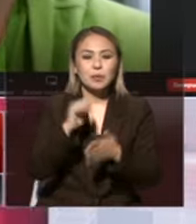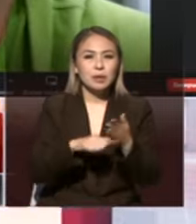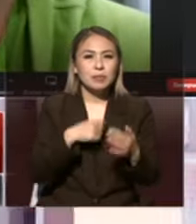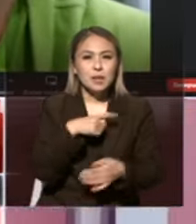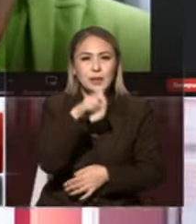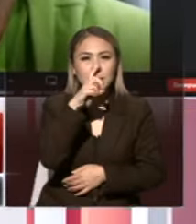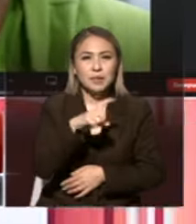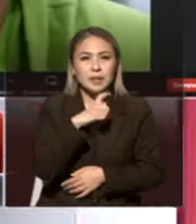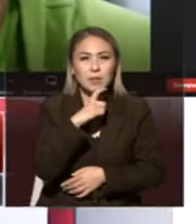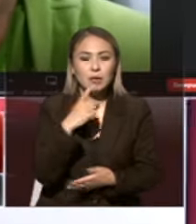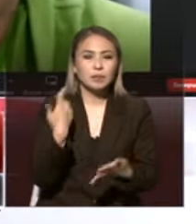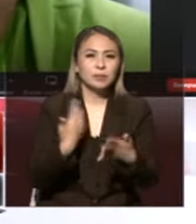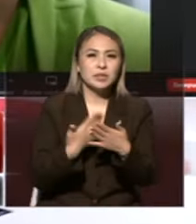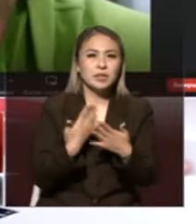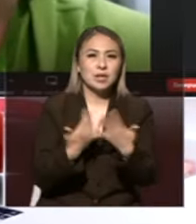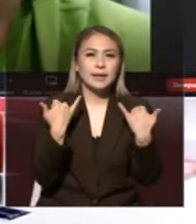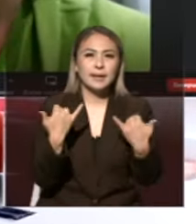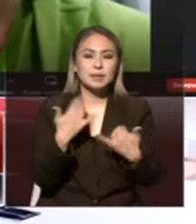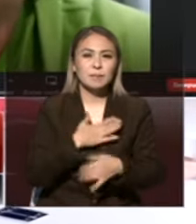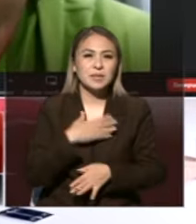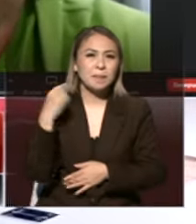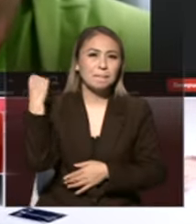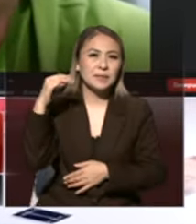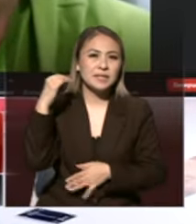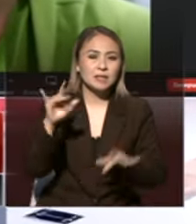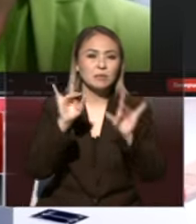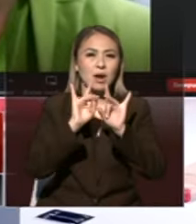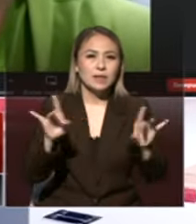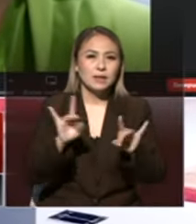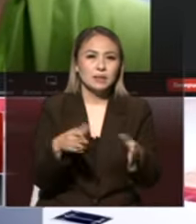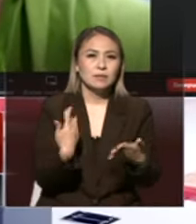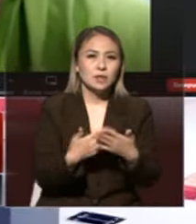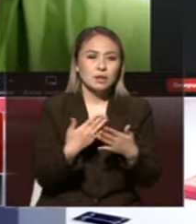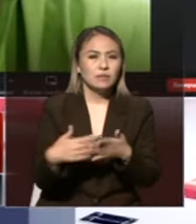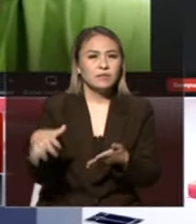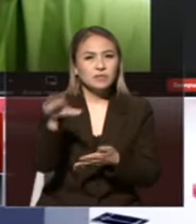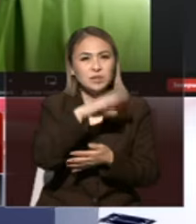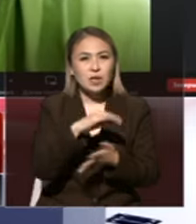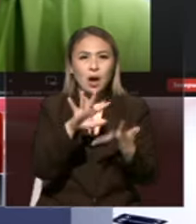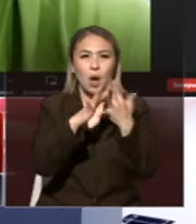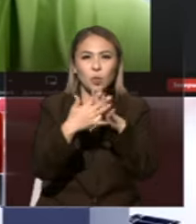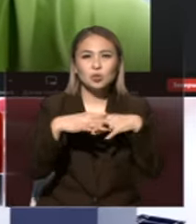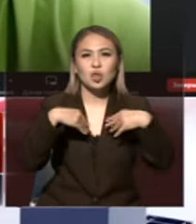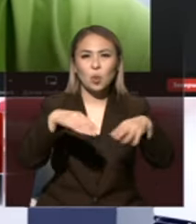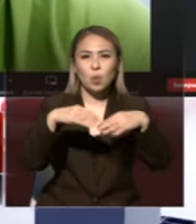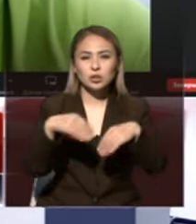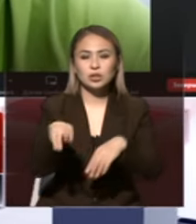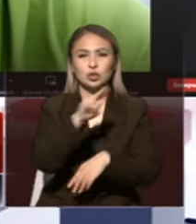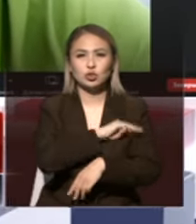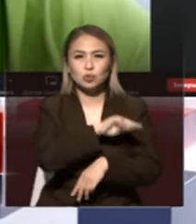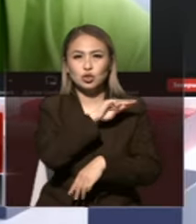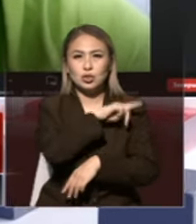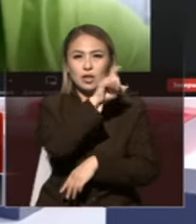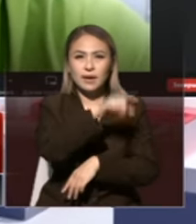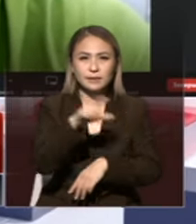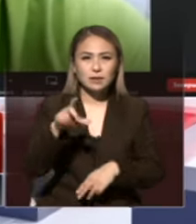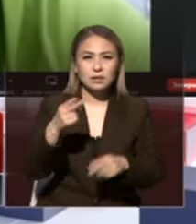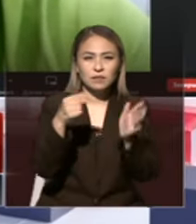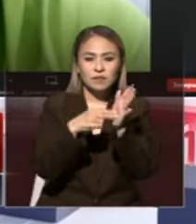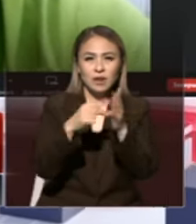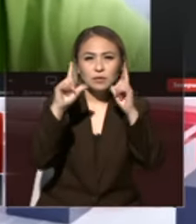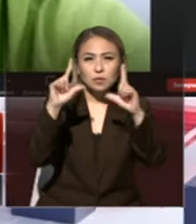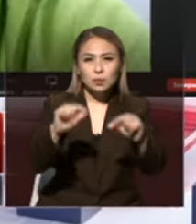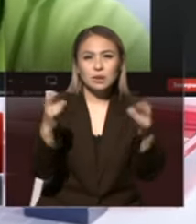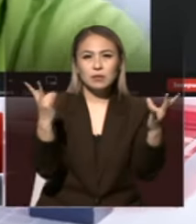түсінбеймін. Енді мысалы біздің президентіміз айтады, мынау диқандарға, біздің ауыл шаруашылық жұмысшыларына бағаны